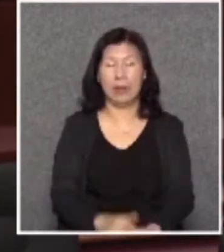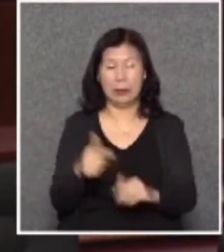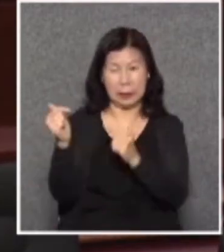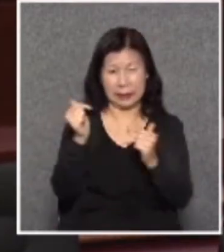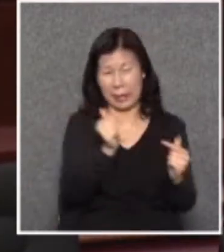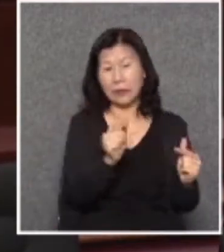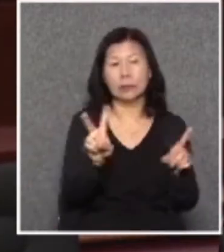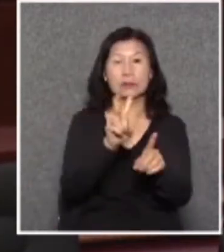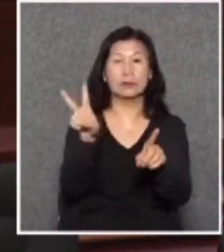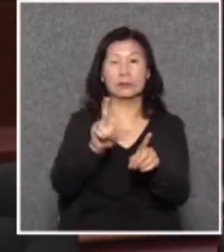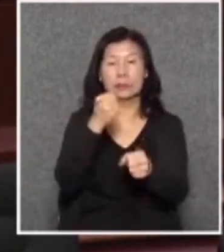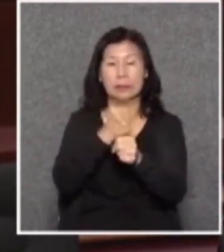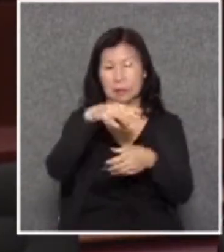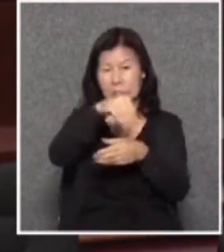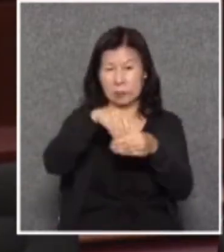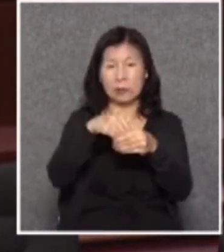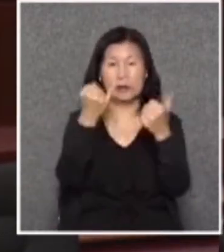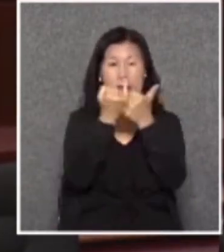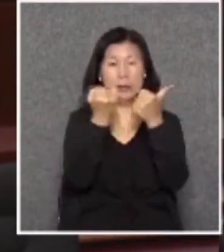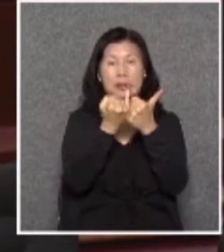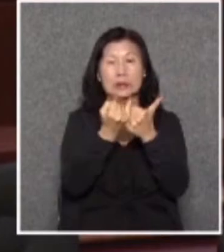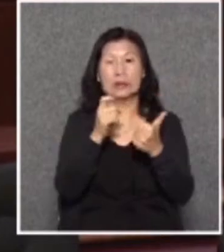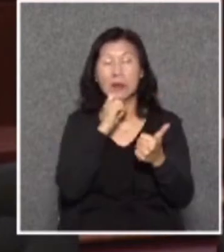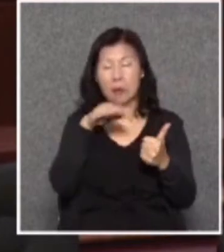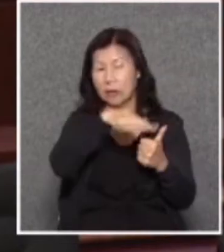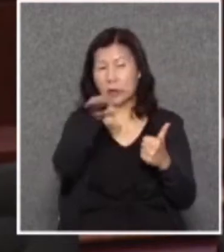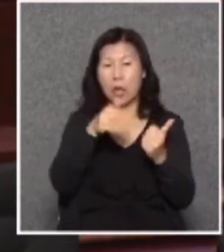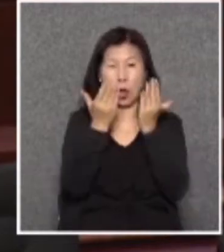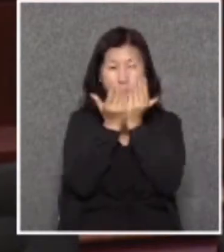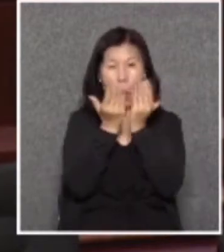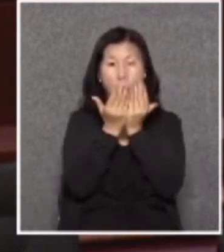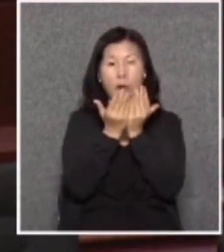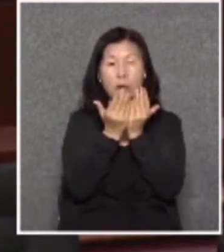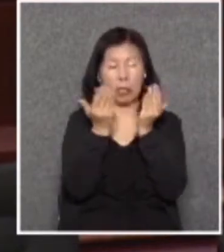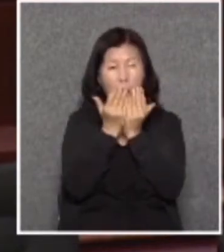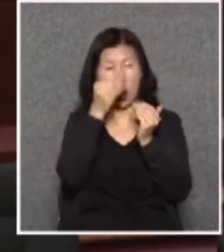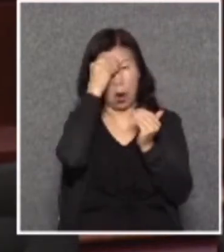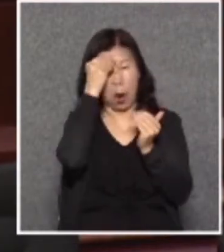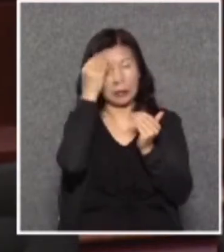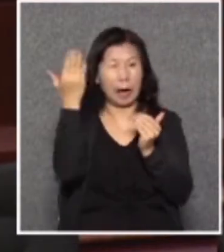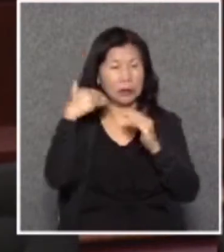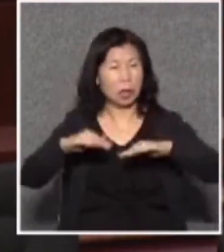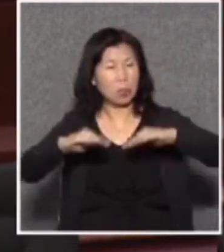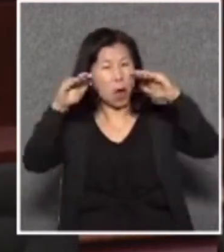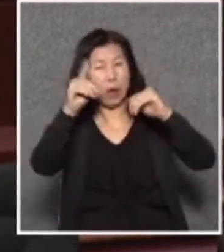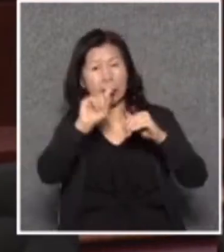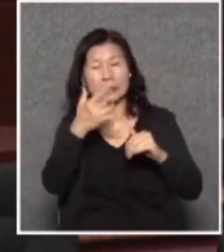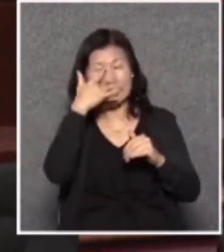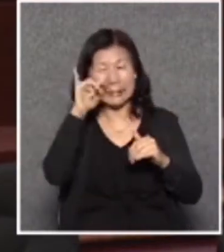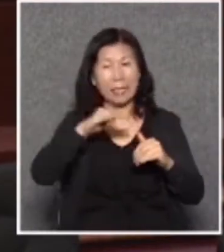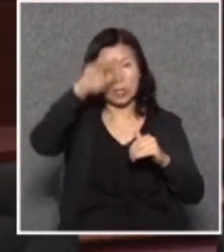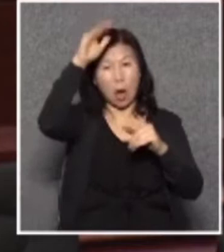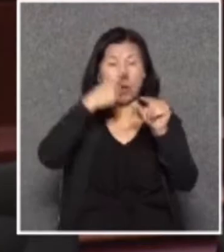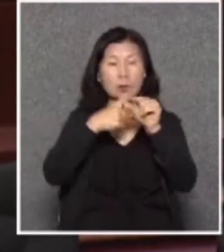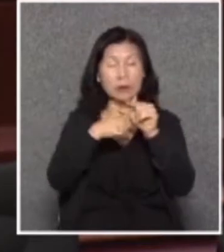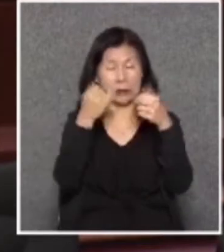進行，包括學生在整體課程之中的學習經歷、新學制